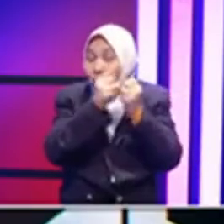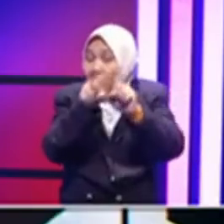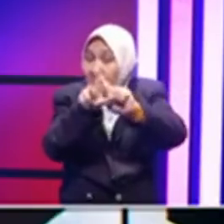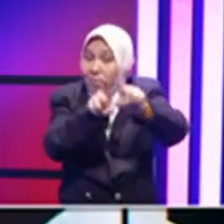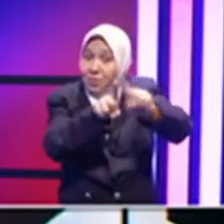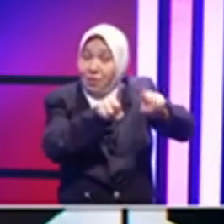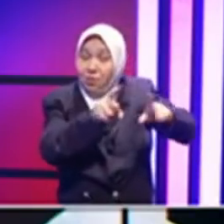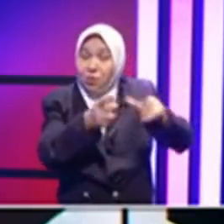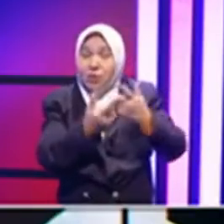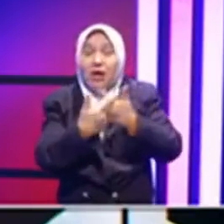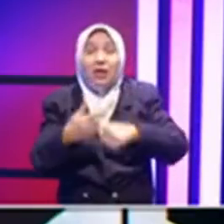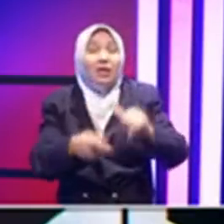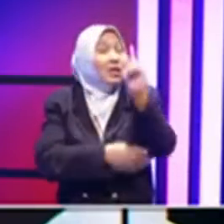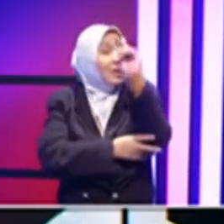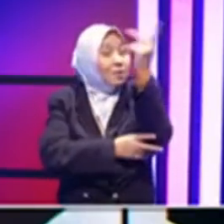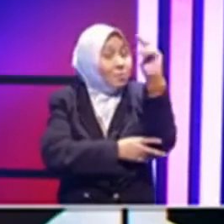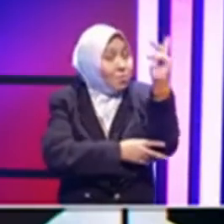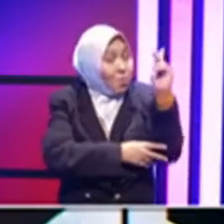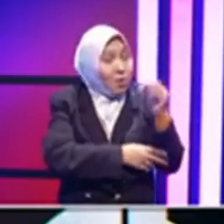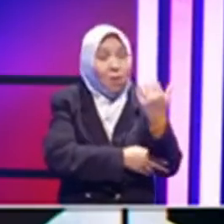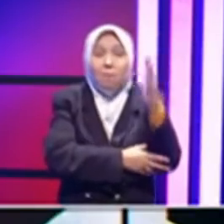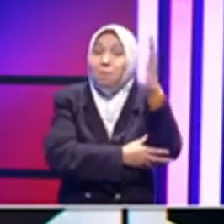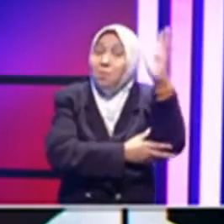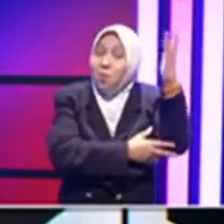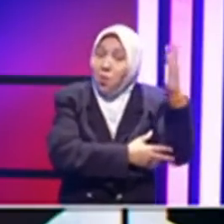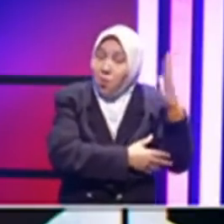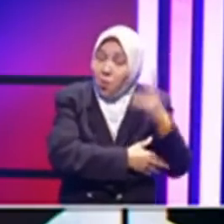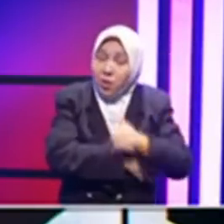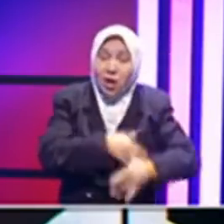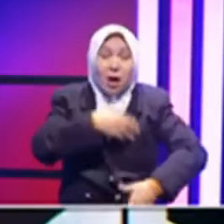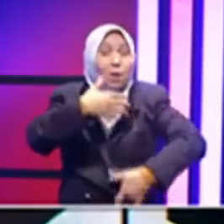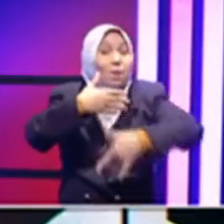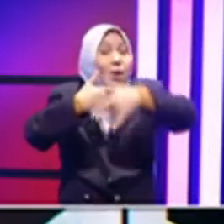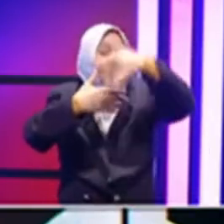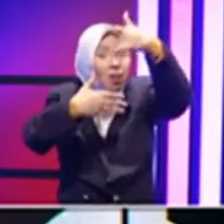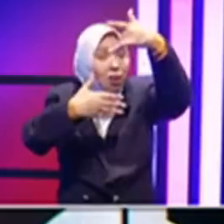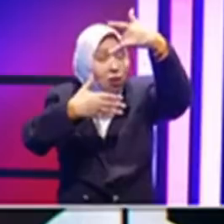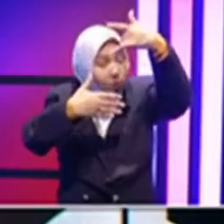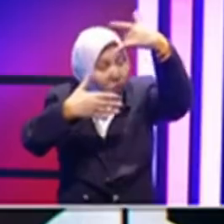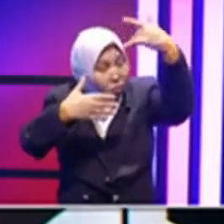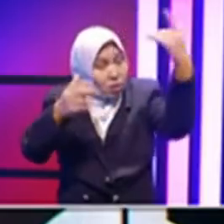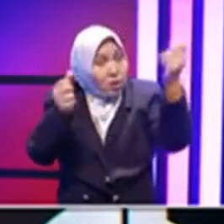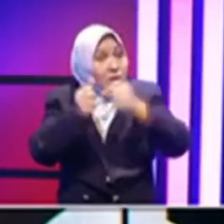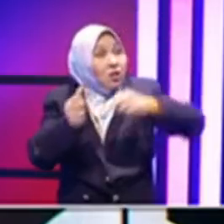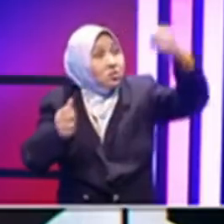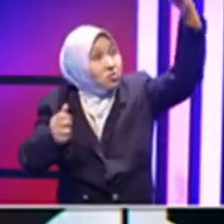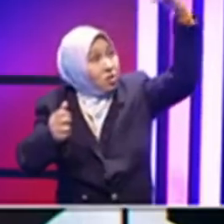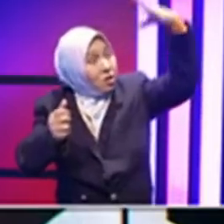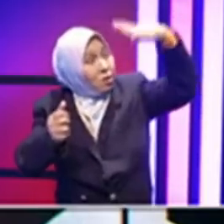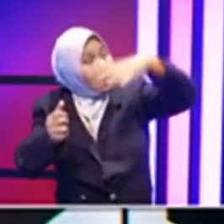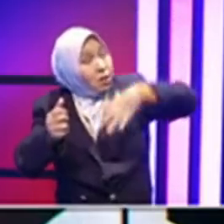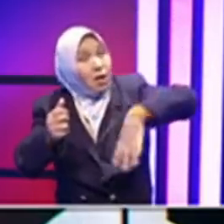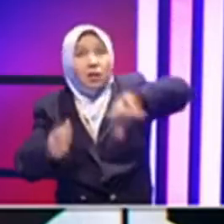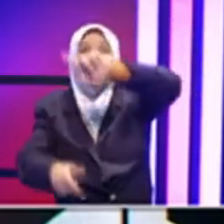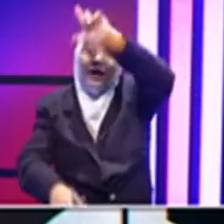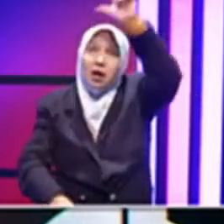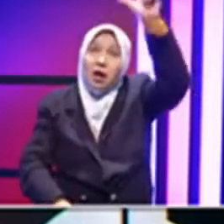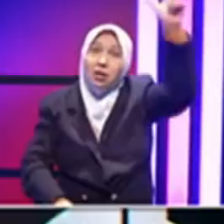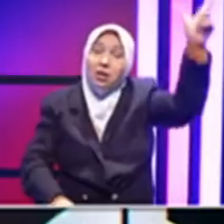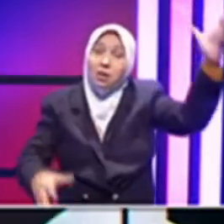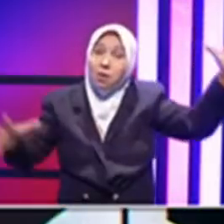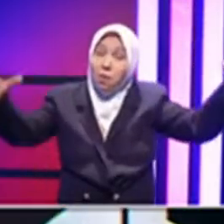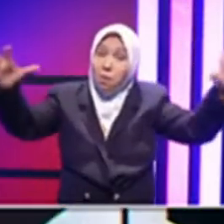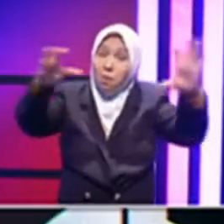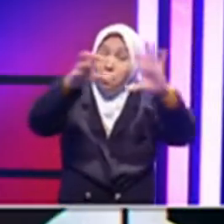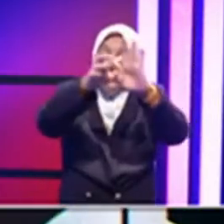itu daripada kebun, daripada pokok, pokok yang awalnya itu dengan cahaya matahari daripada langit dan juga bergabung